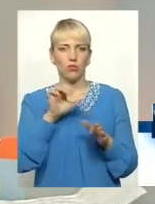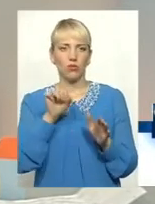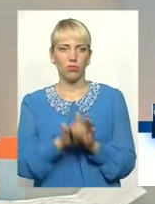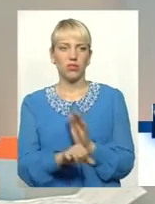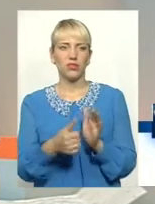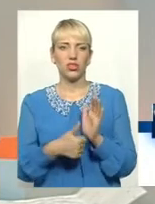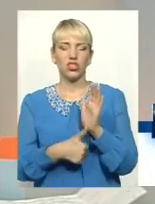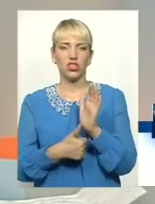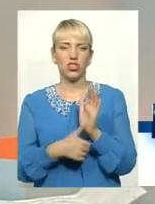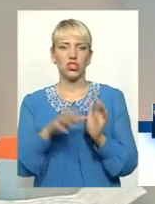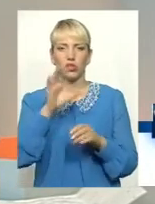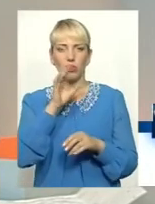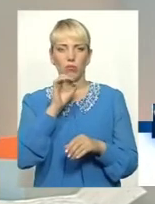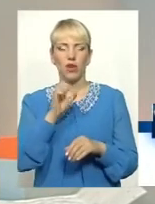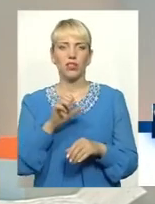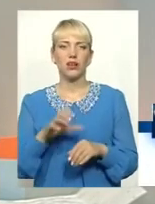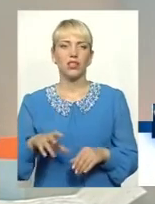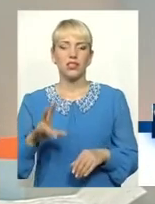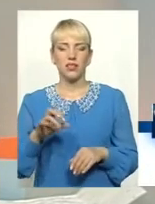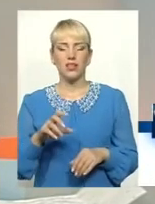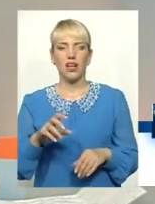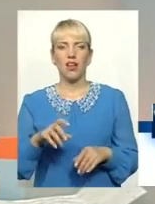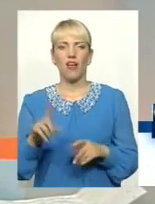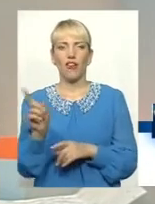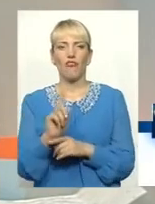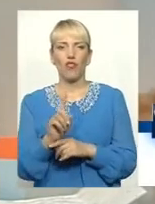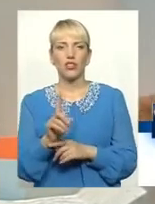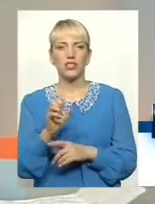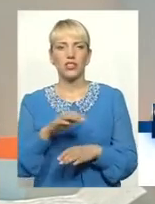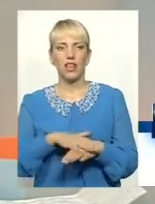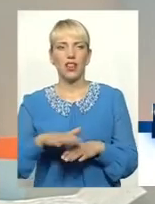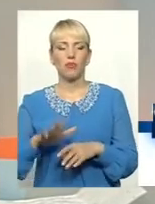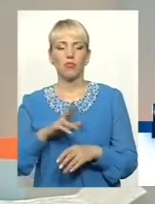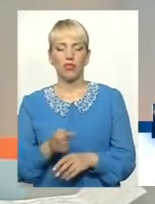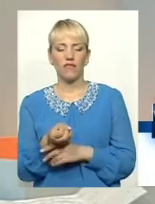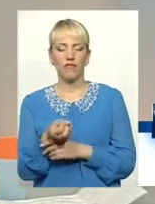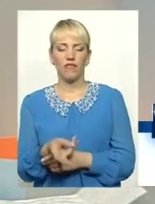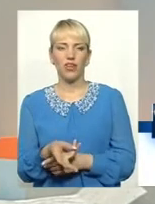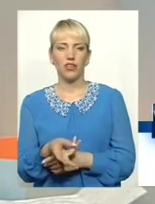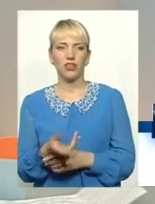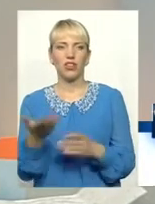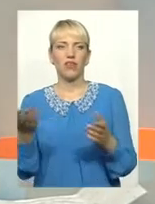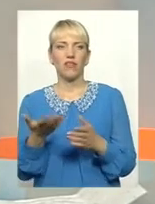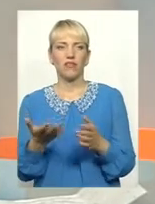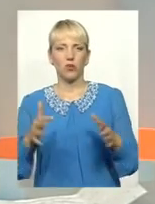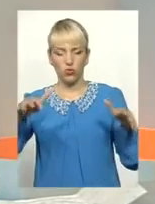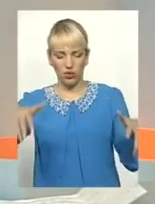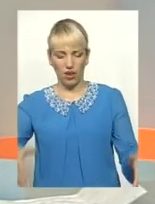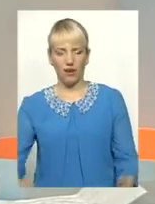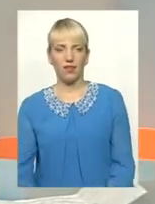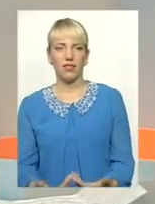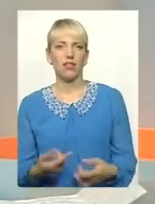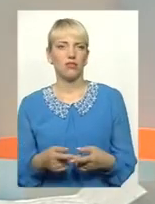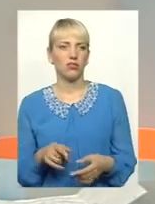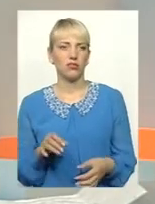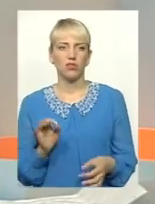6 собак, одна за другою, за хвости, за лапи, вони були викинуті в якусь стічну канаву. Абсолютно